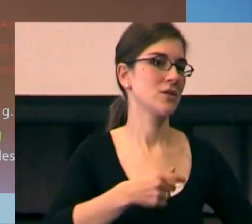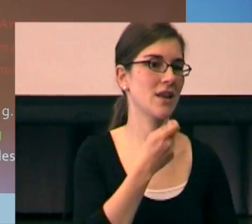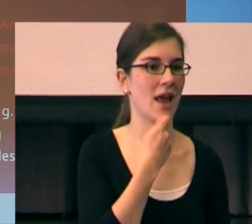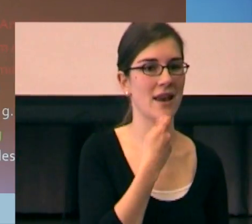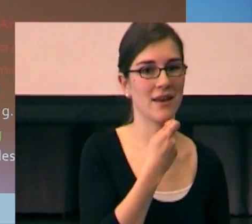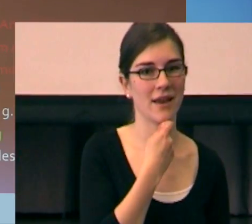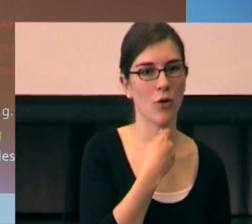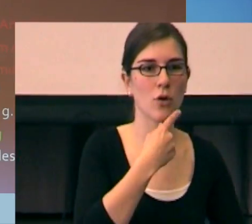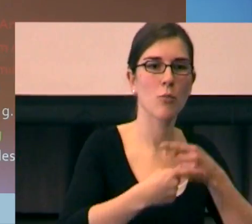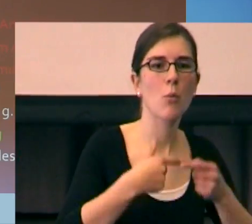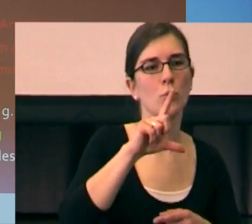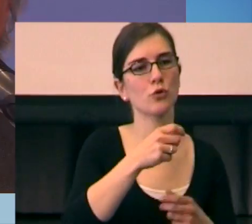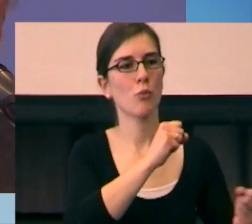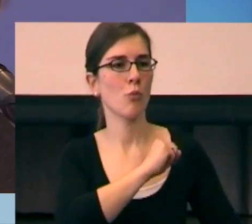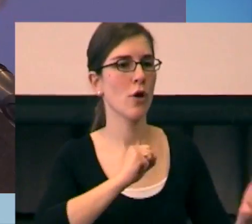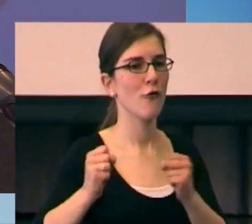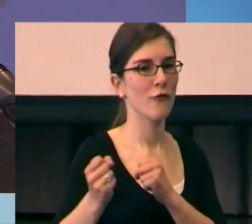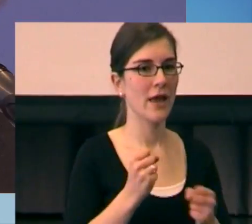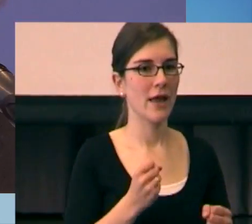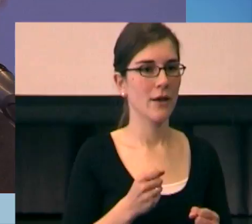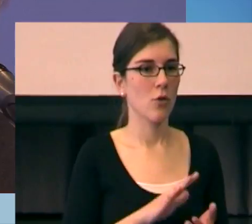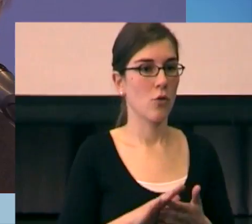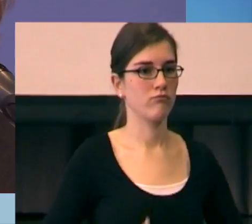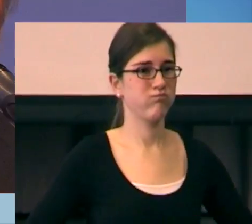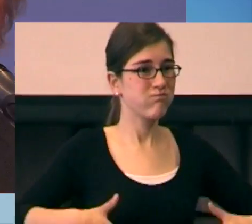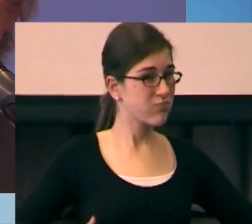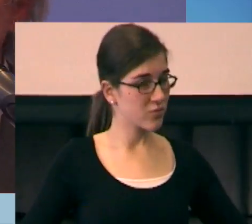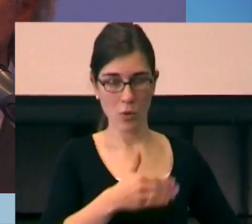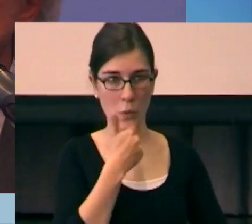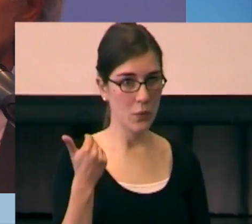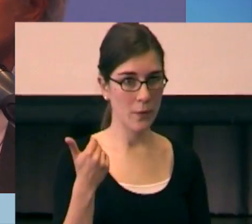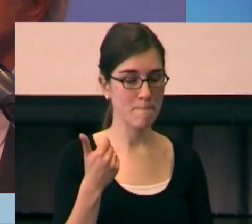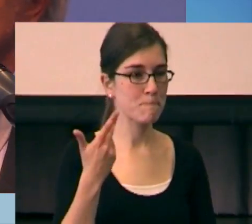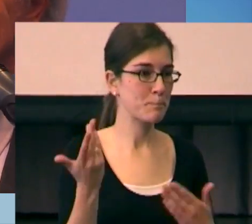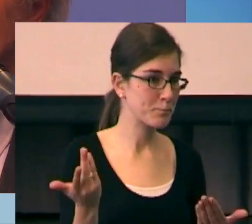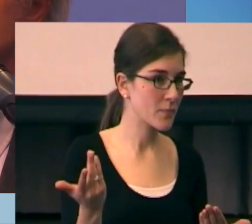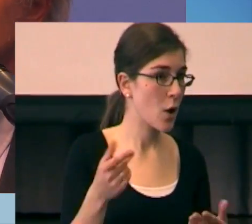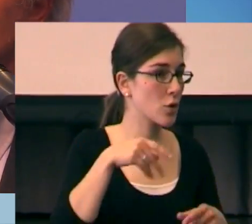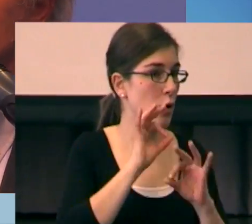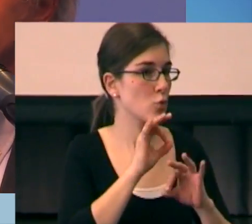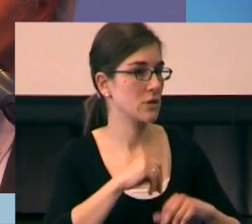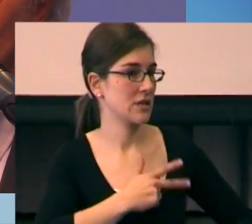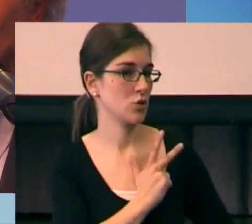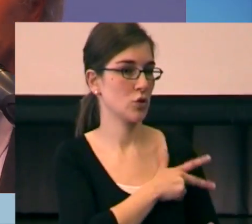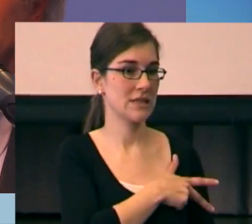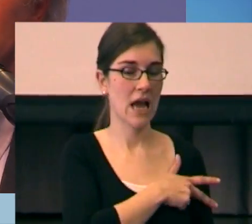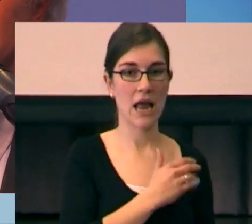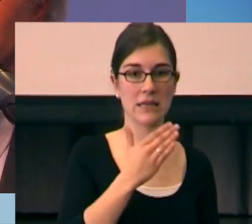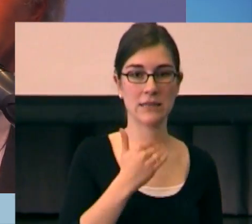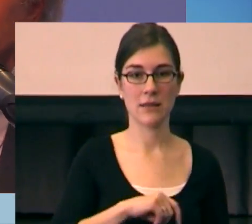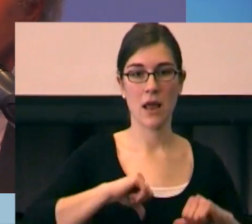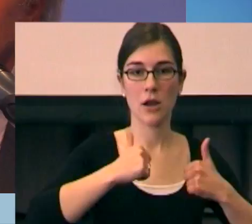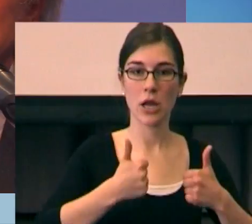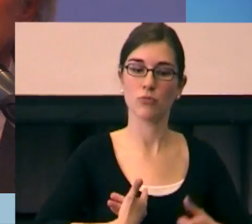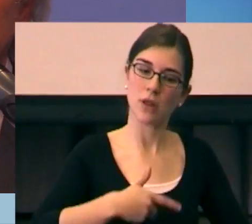immer mal ein bisschen Bewegung, kein massives Übergewicht, sicherlich auch ein gutes soziales Leben, sich wohlfühlen, in der